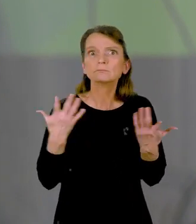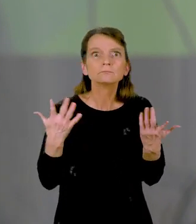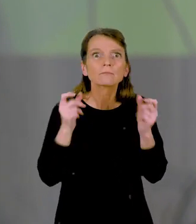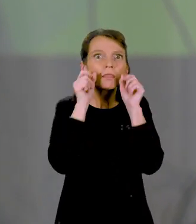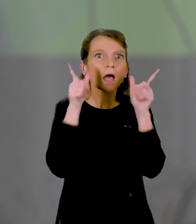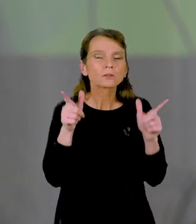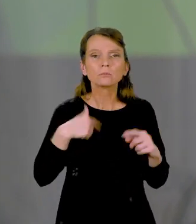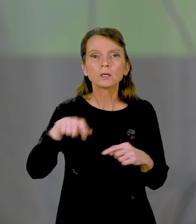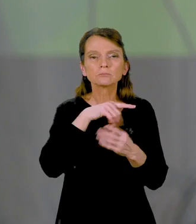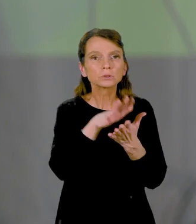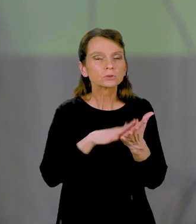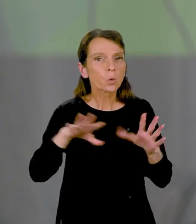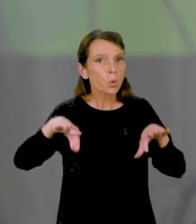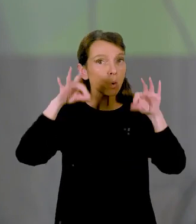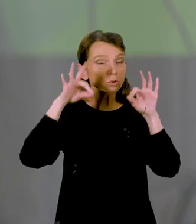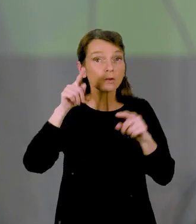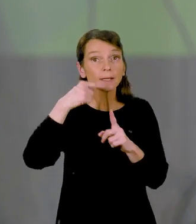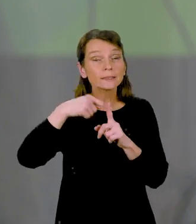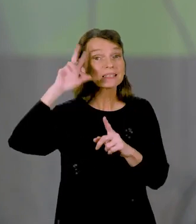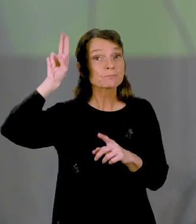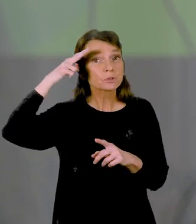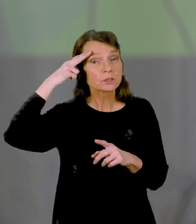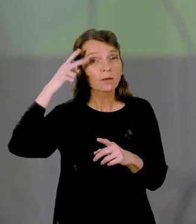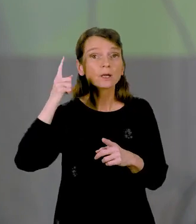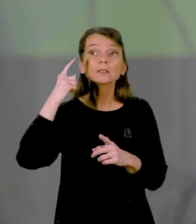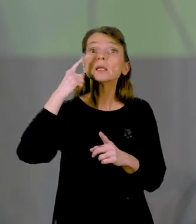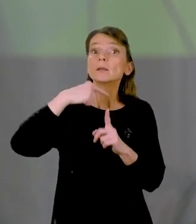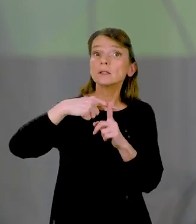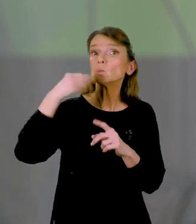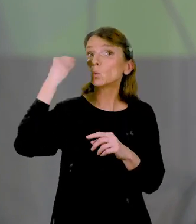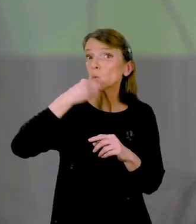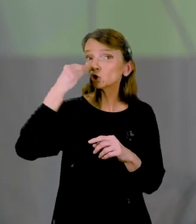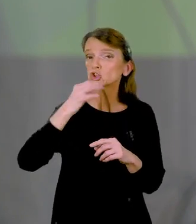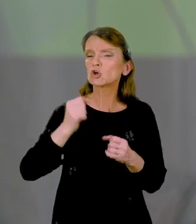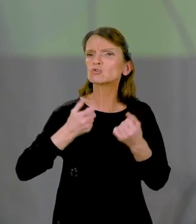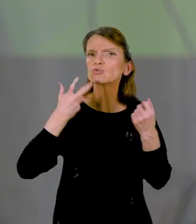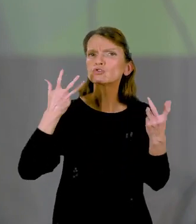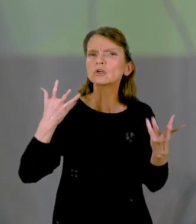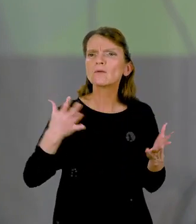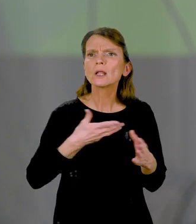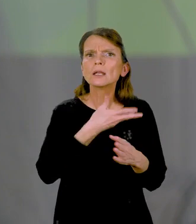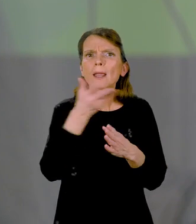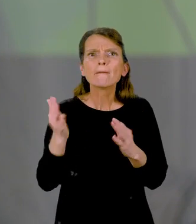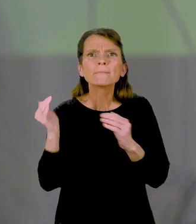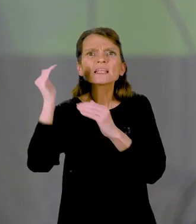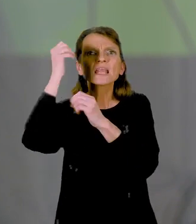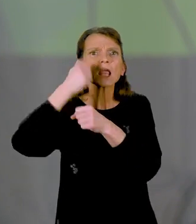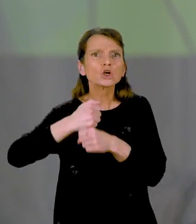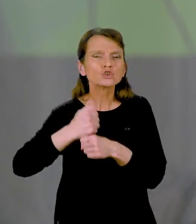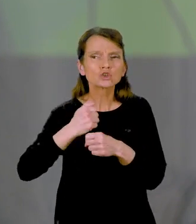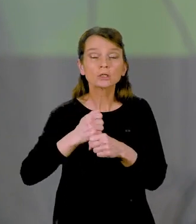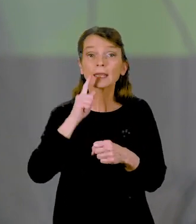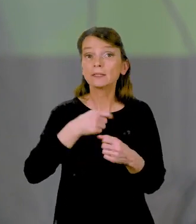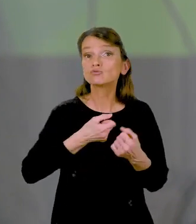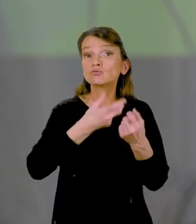Nenadoma smo začeli ugotavljati, spoznavati in se učiti o številnih presežkih, še bolj